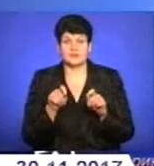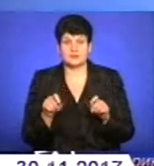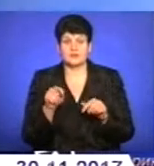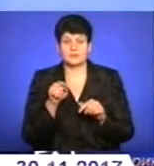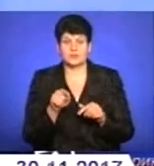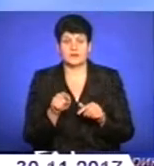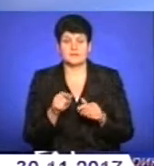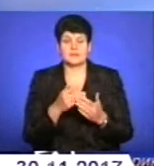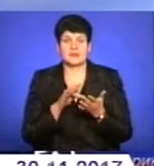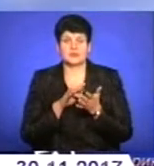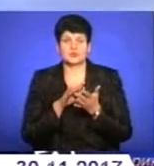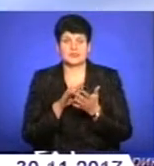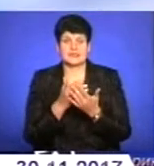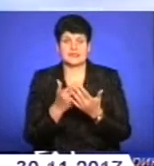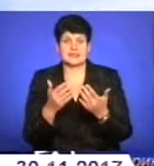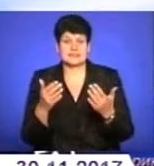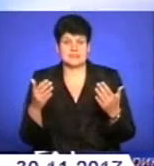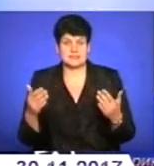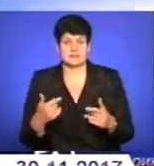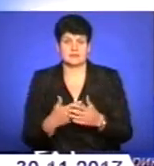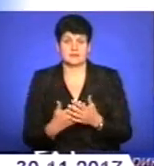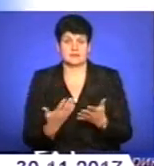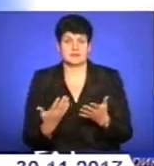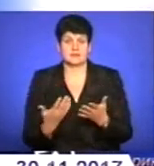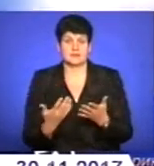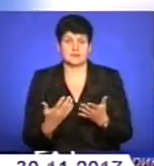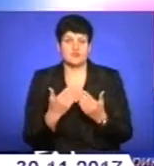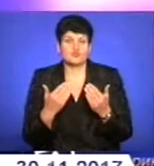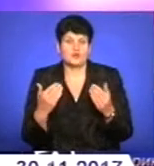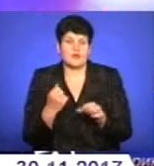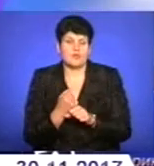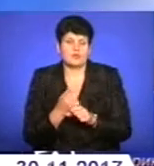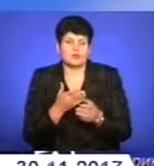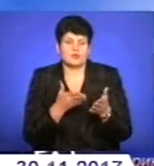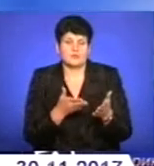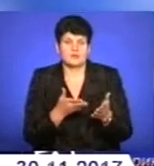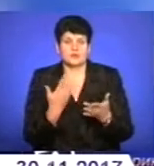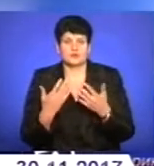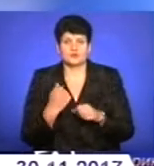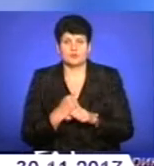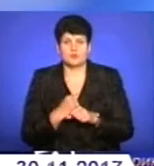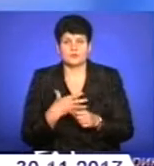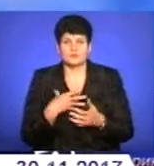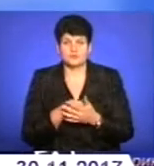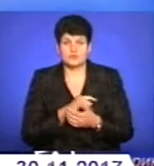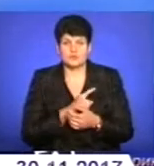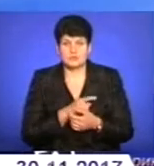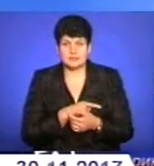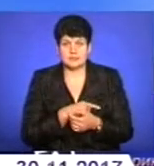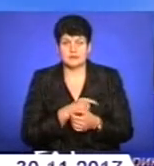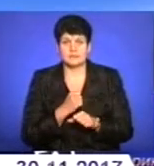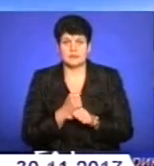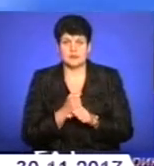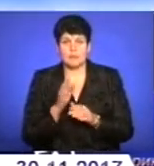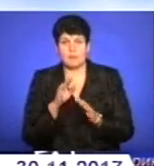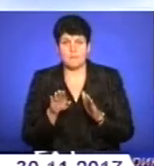зал, чи якусь виставкову галерею, чи якийсь музей археології. Тобто, якщо ми робимо власними коштами, то ми робимо його